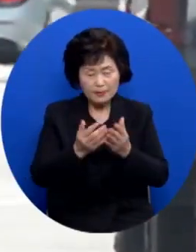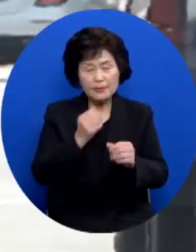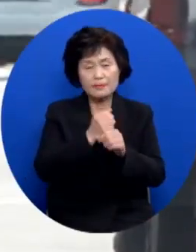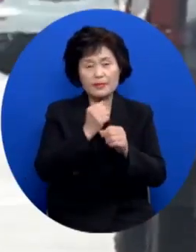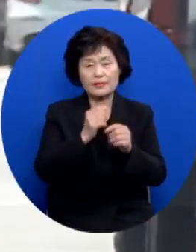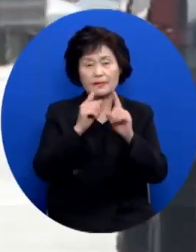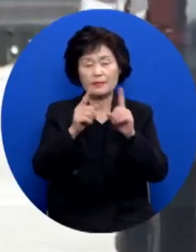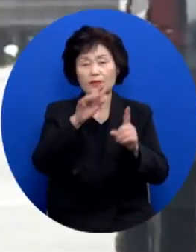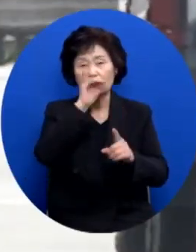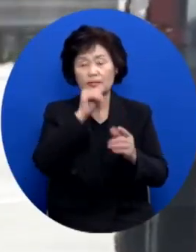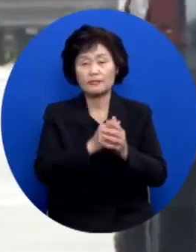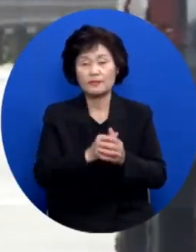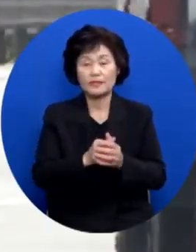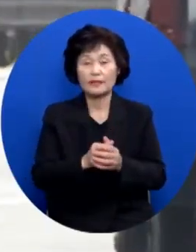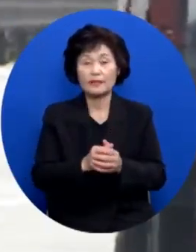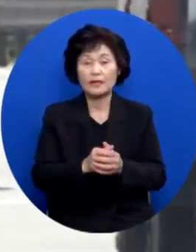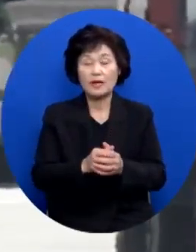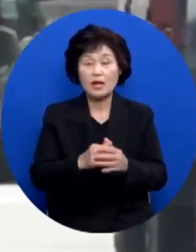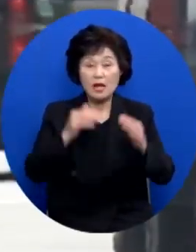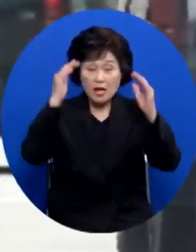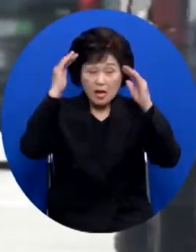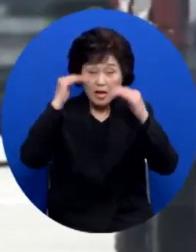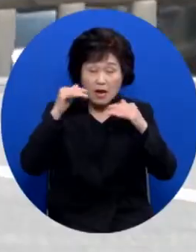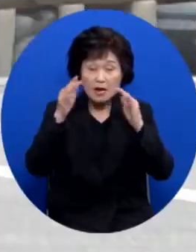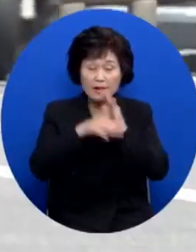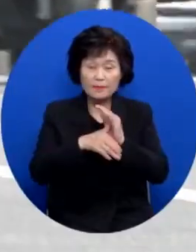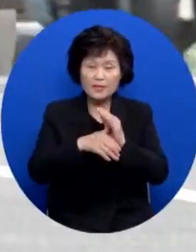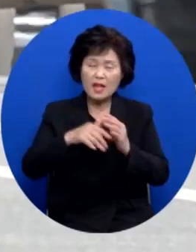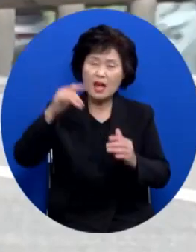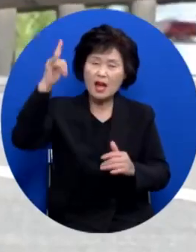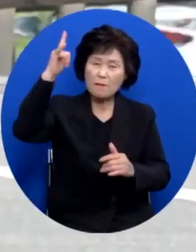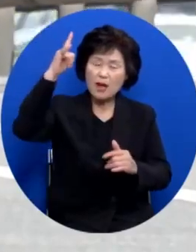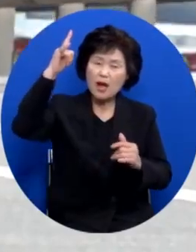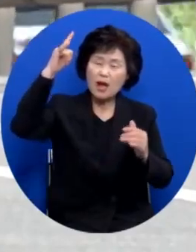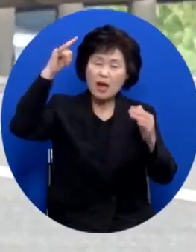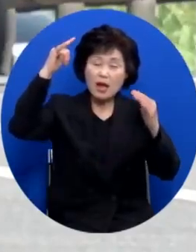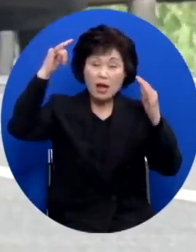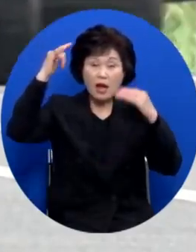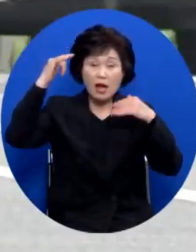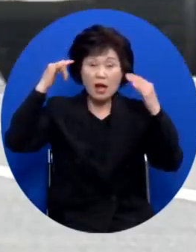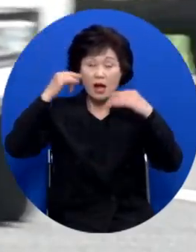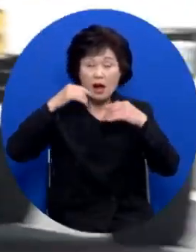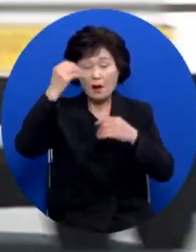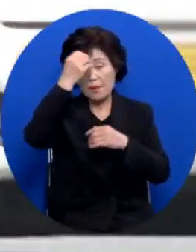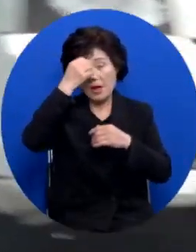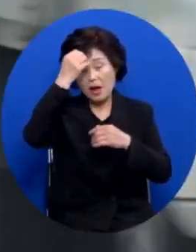밝혔습니다. 질병청은 여름철 온열질환 예방을 위해 대상자별 온열질환